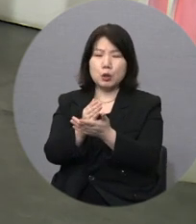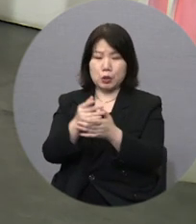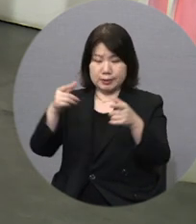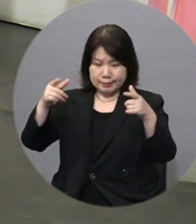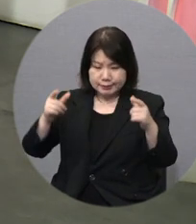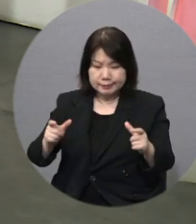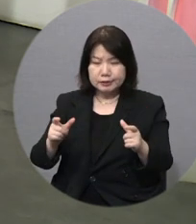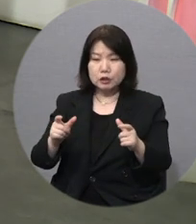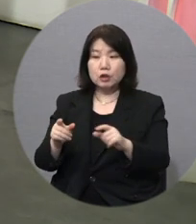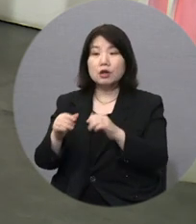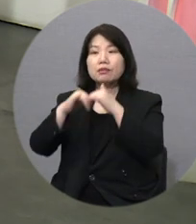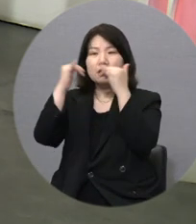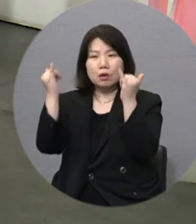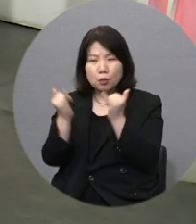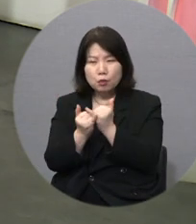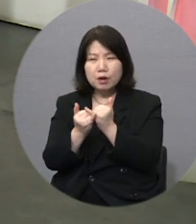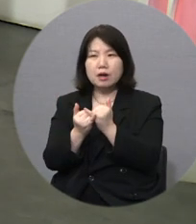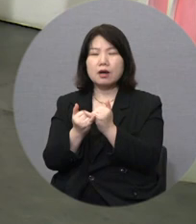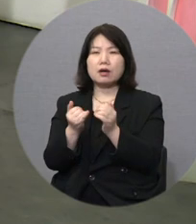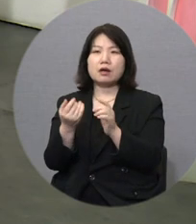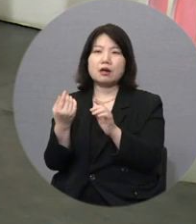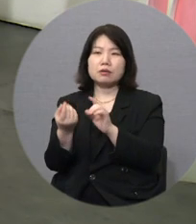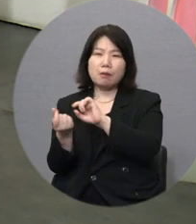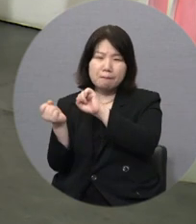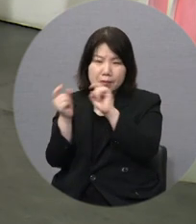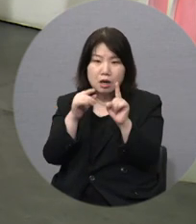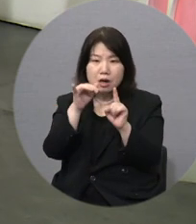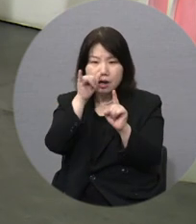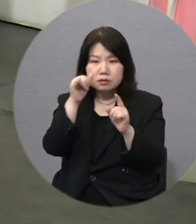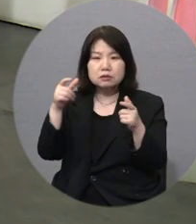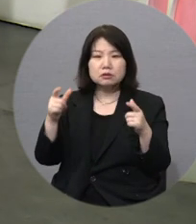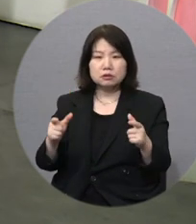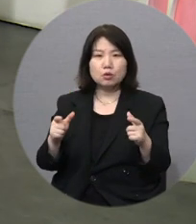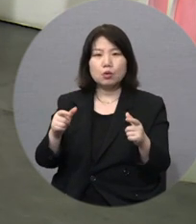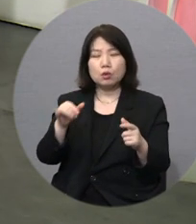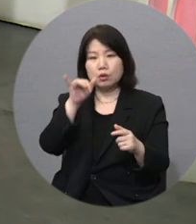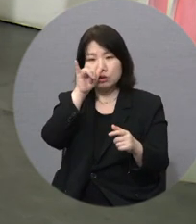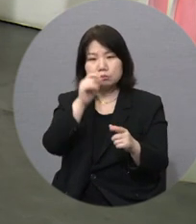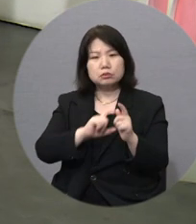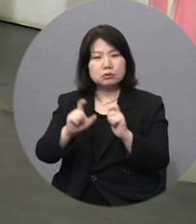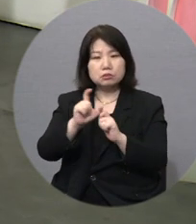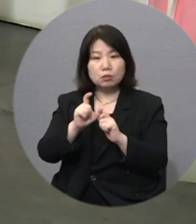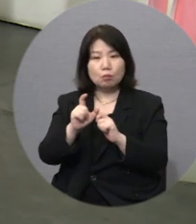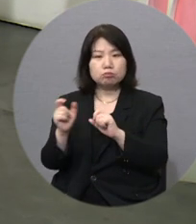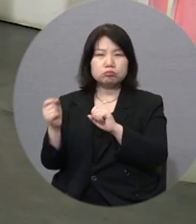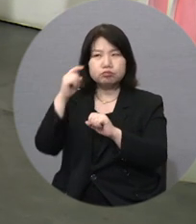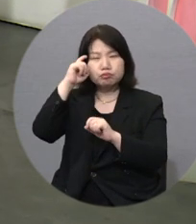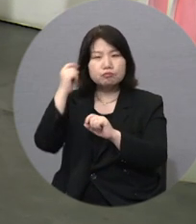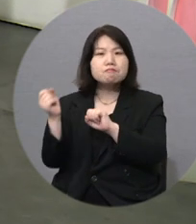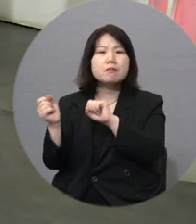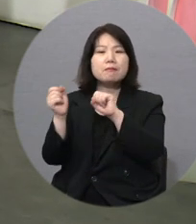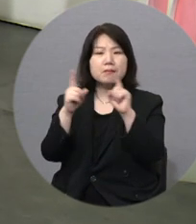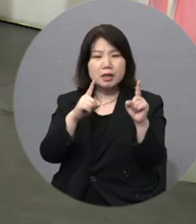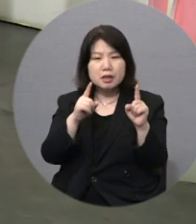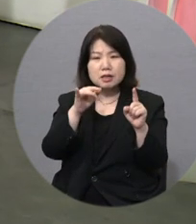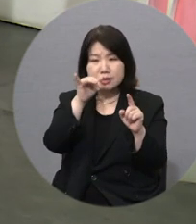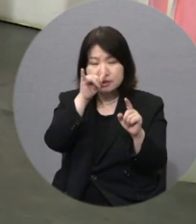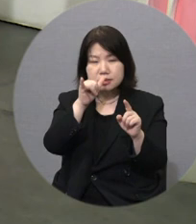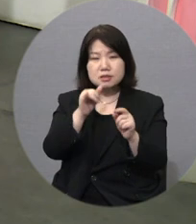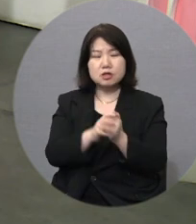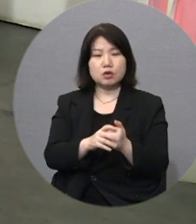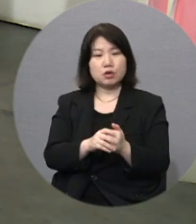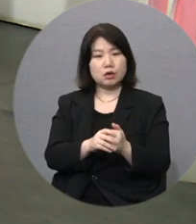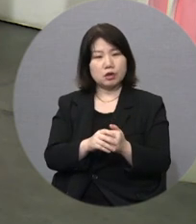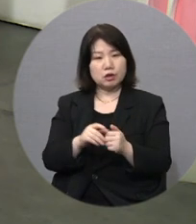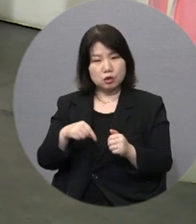2 3일 정도 어당 어할 수 있는 그런 장소가 있으면은 훨씬 빨리 지역사회로 어 나올 수 있고